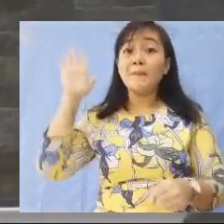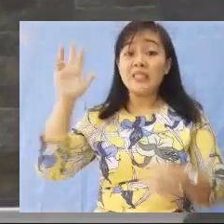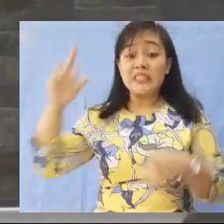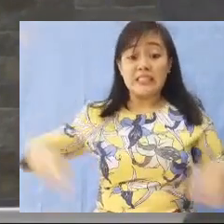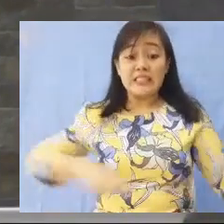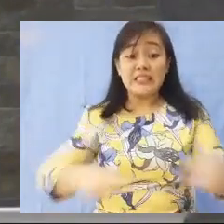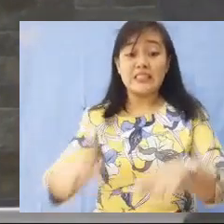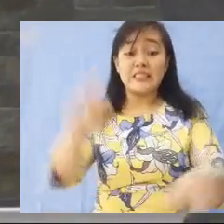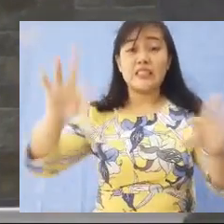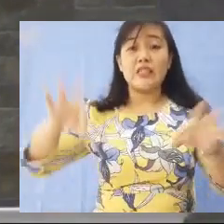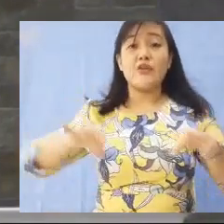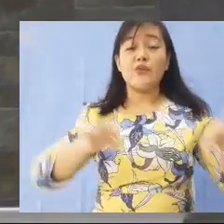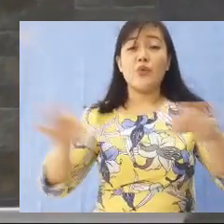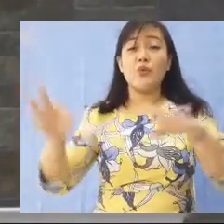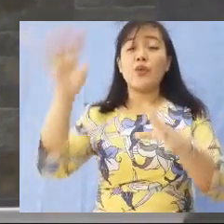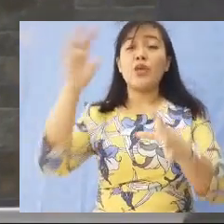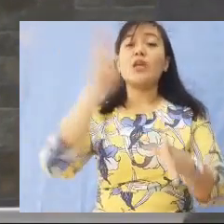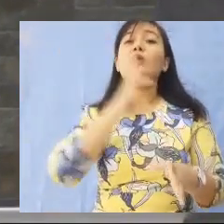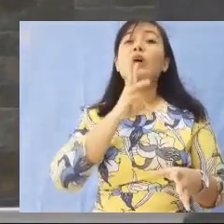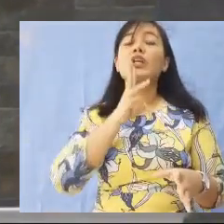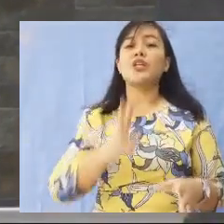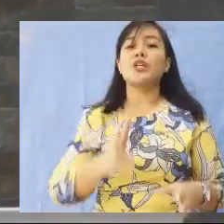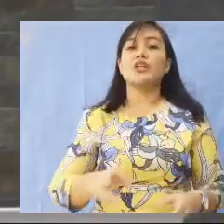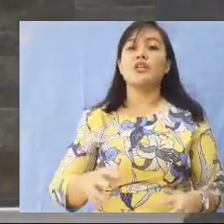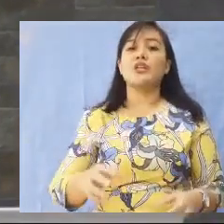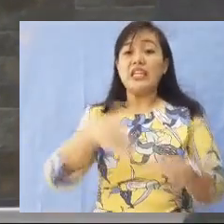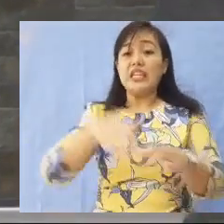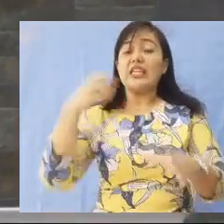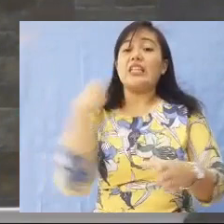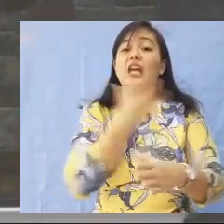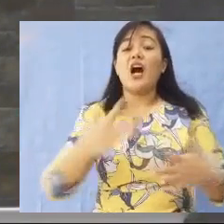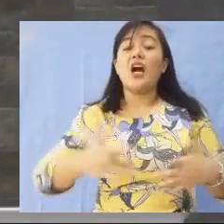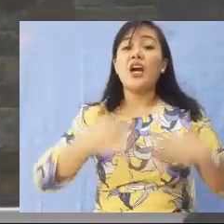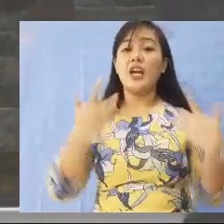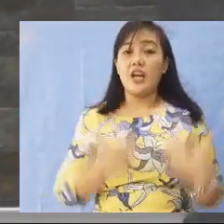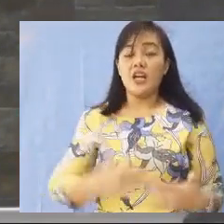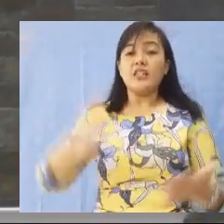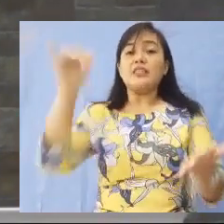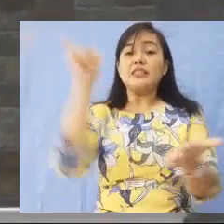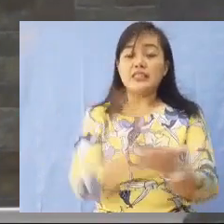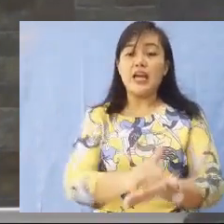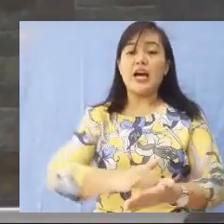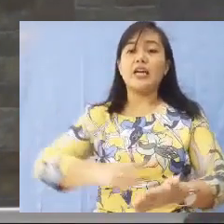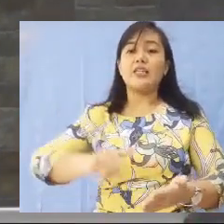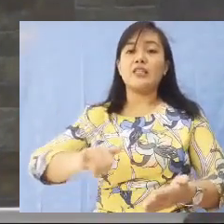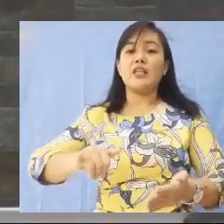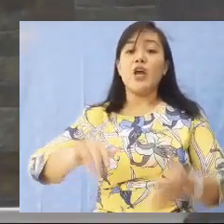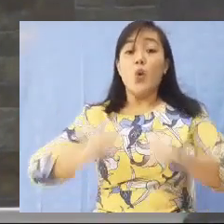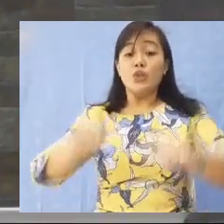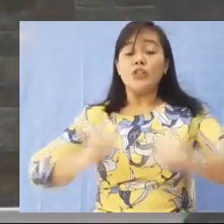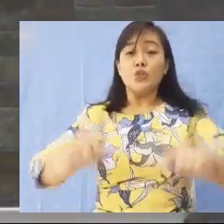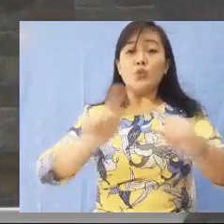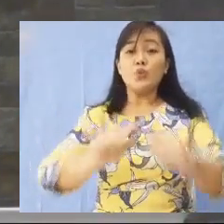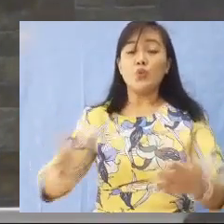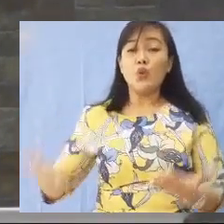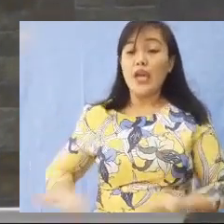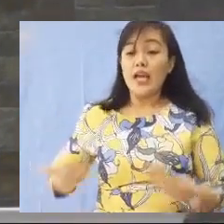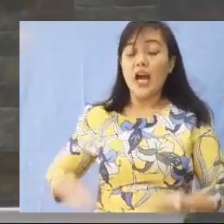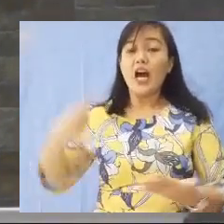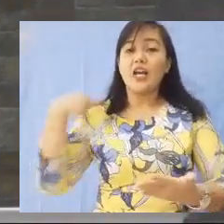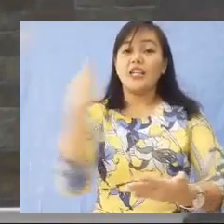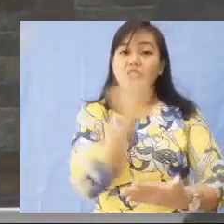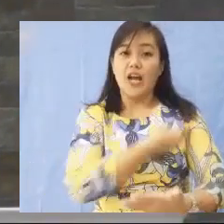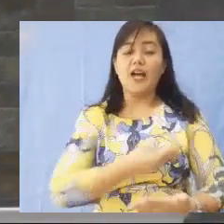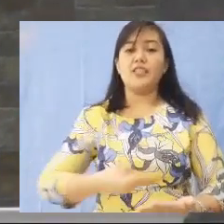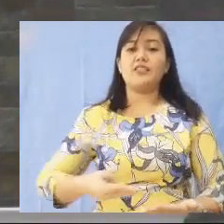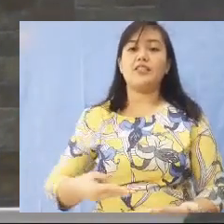na mag-i-encourage sa atin every time that we are down, na mag-alongside with us,